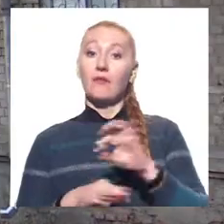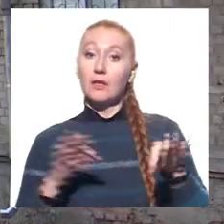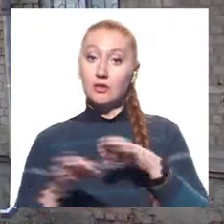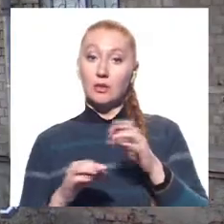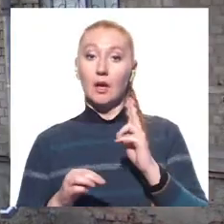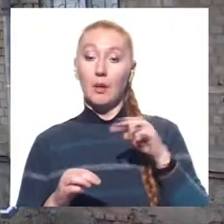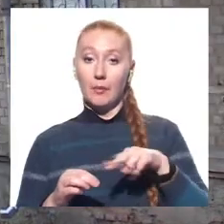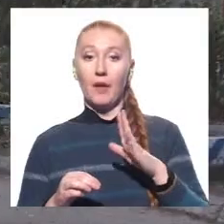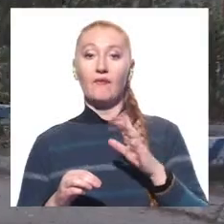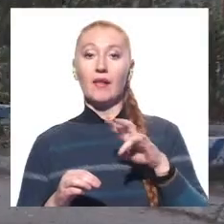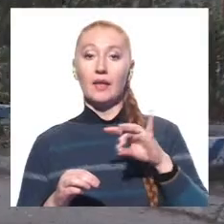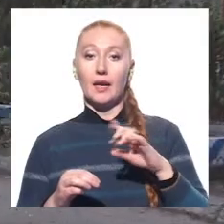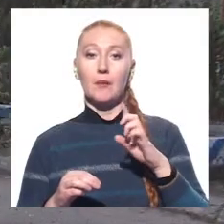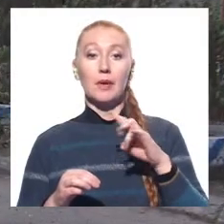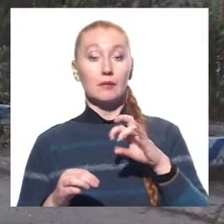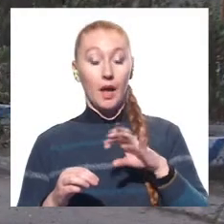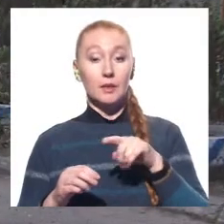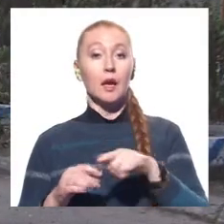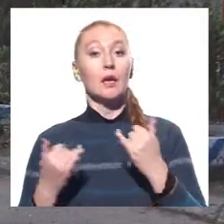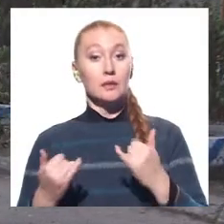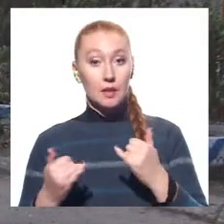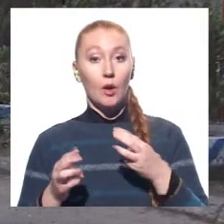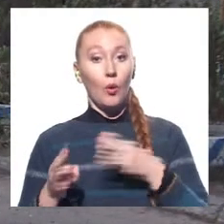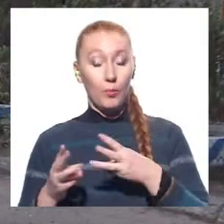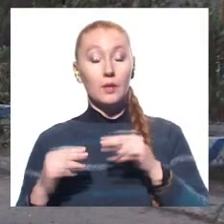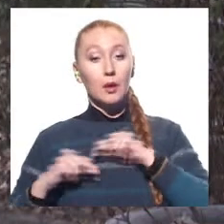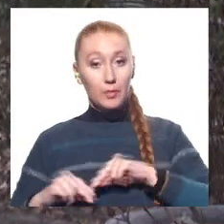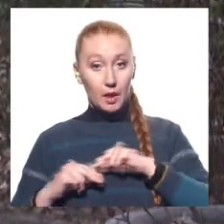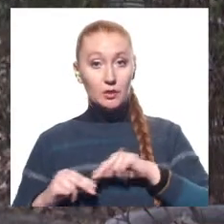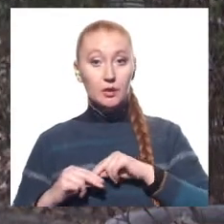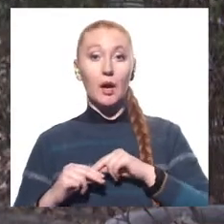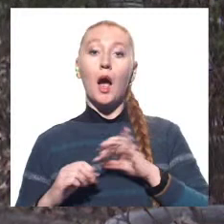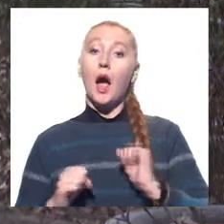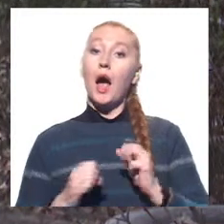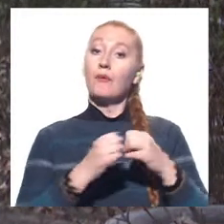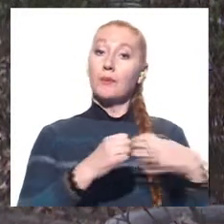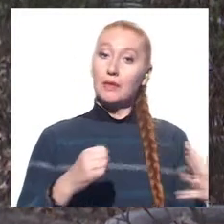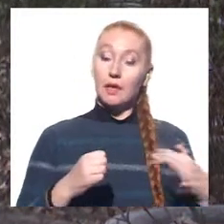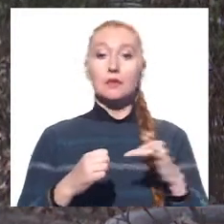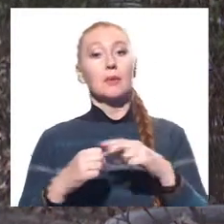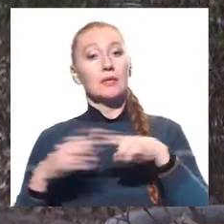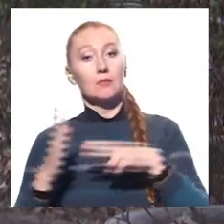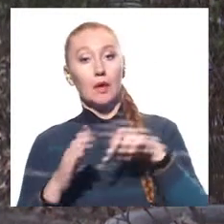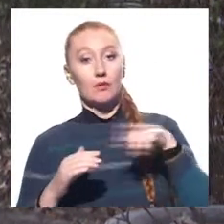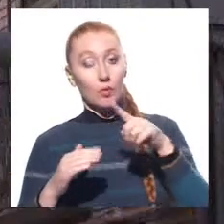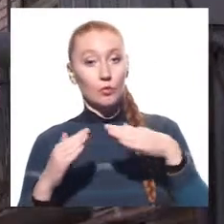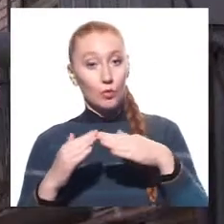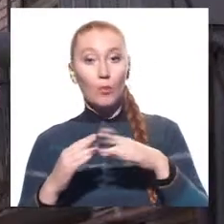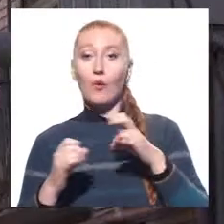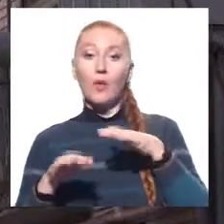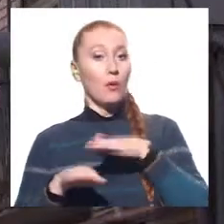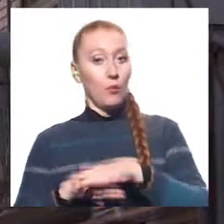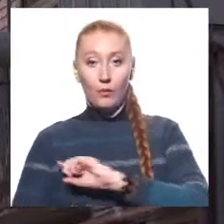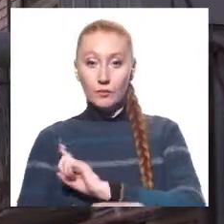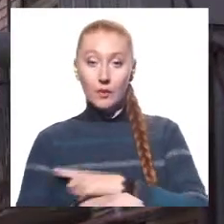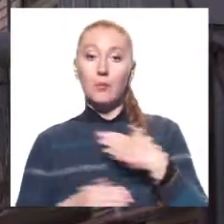КП «Теплоенерго» Валерія Білана, зараз опалення працює, але у 15-му та 17-му будинках не на повну